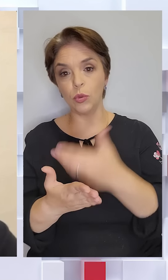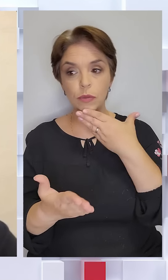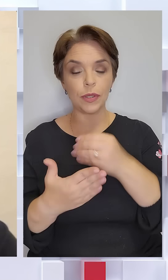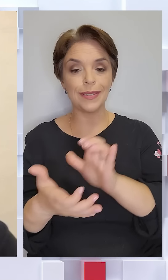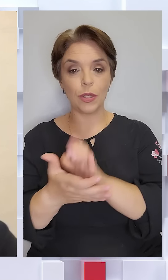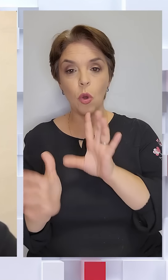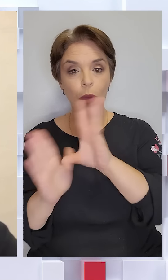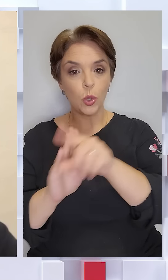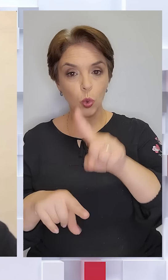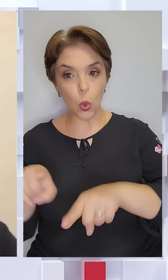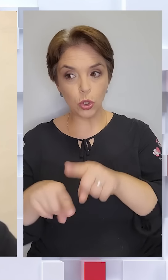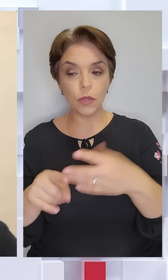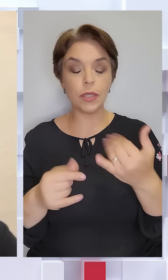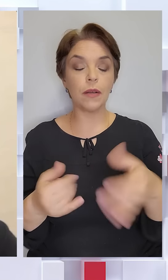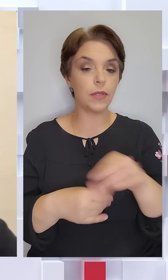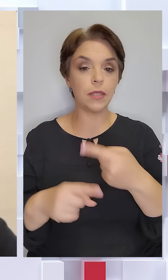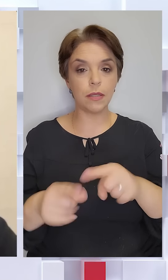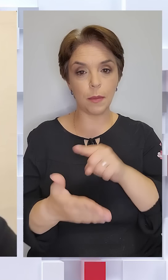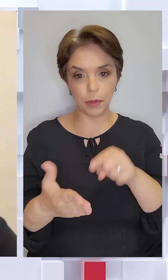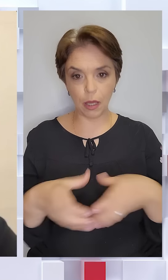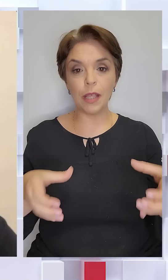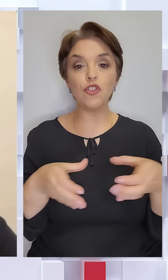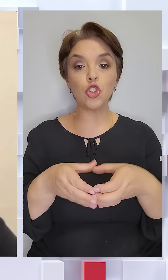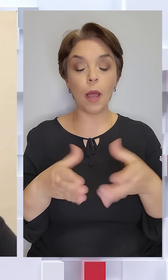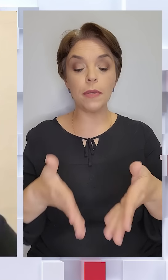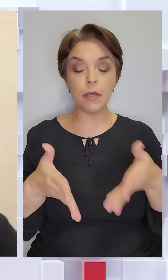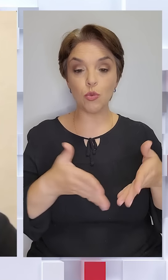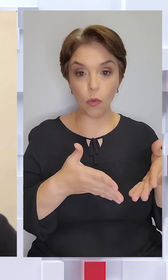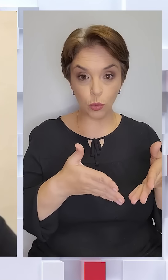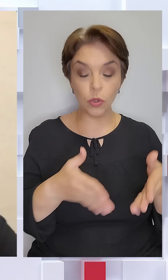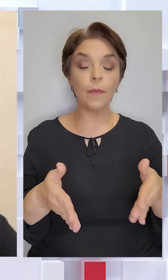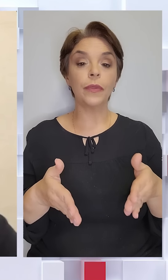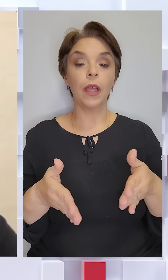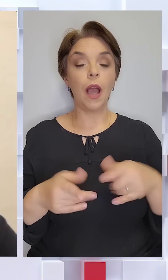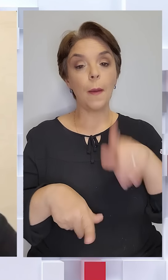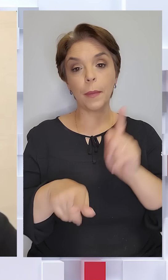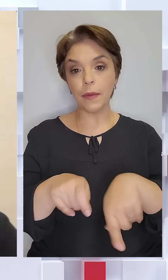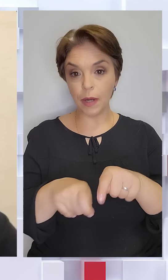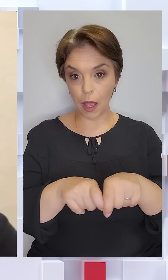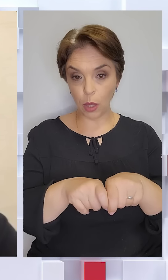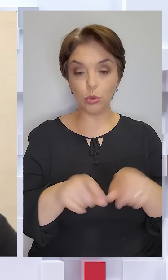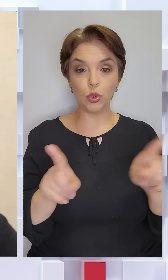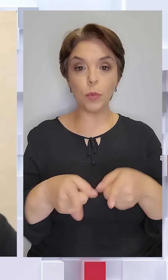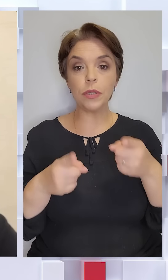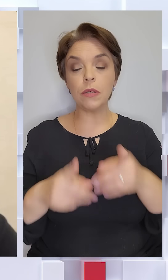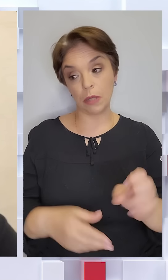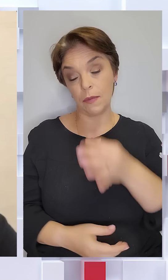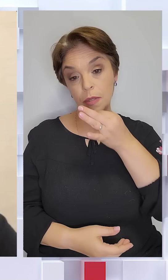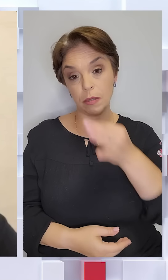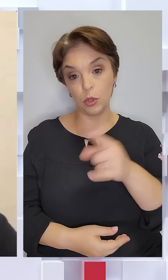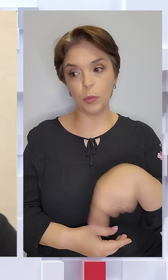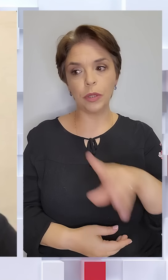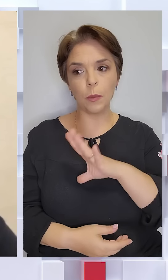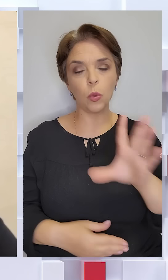своїх знайомих, до родичів. Зараз ці всі питання в штабі з'ясовуються, перевіряються, щоб дійсно, як ви зазначили,